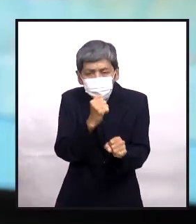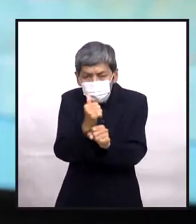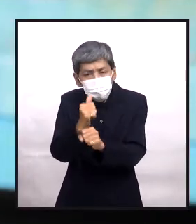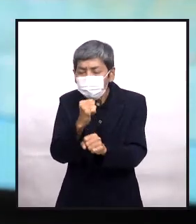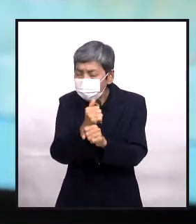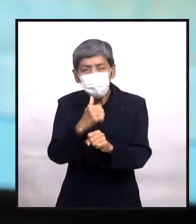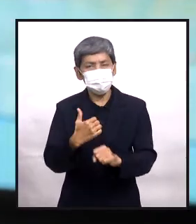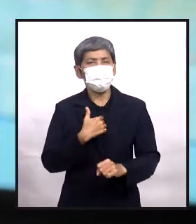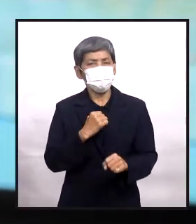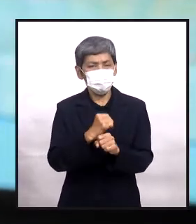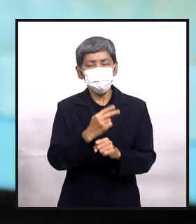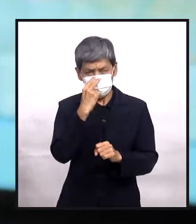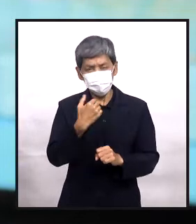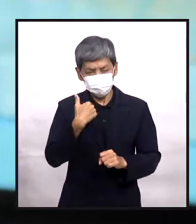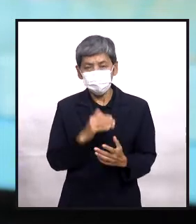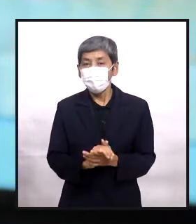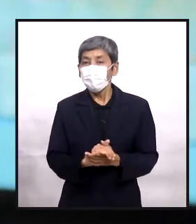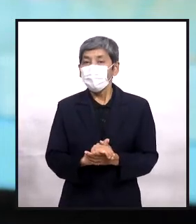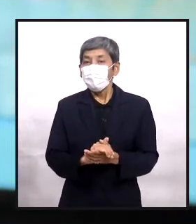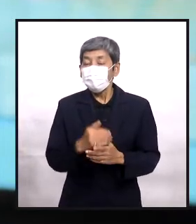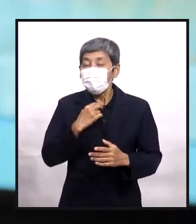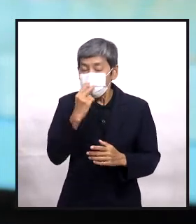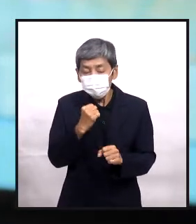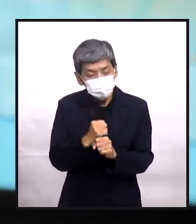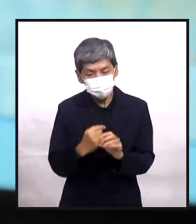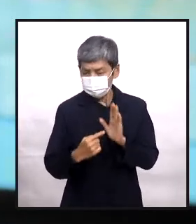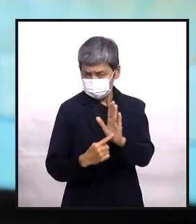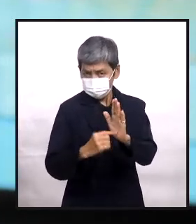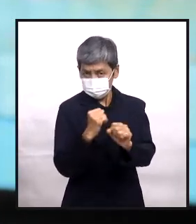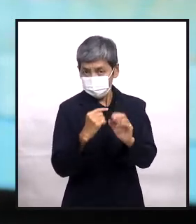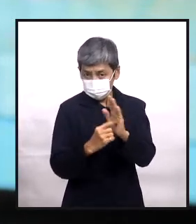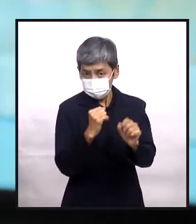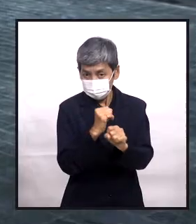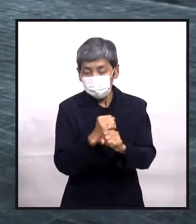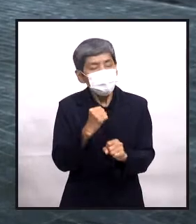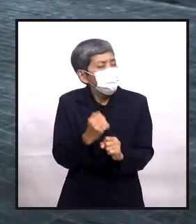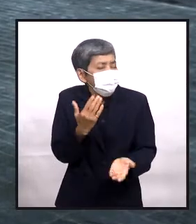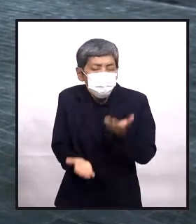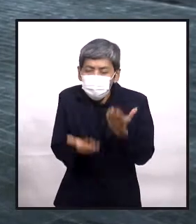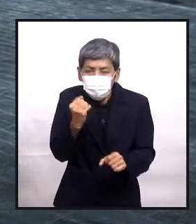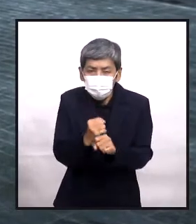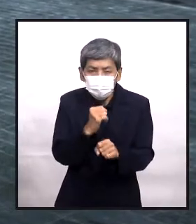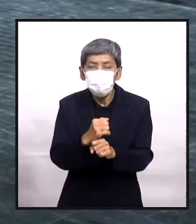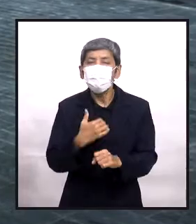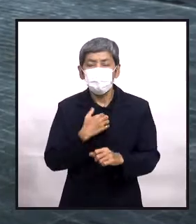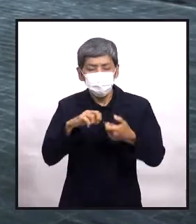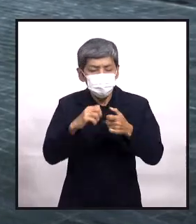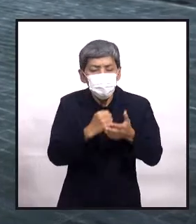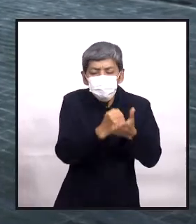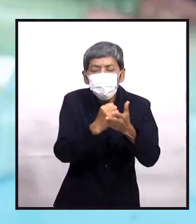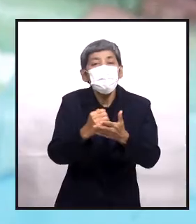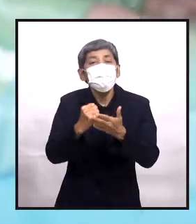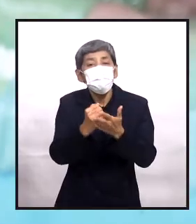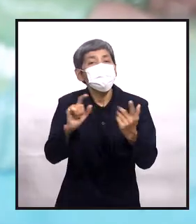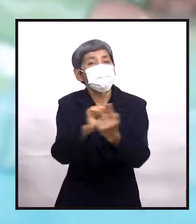ำได้เลยครับผู้นำกระแสซึ่งตอนนี้ผมรณรงค์อยู่นะเราเรียกว่า White Ocean ไม่ใช่แค่ Blue Ocean นะทำอะไรก็ตามเนี่ยให้มันเป็นการแก้ปัญหาสังค